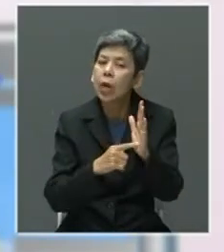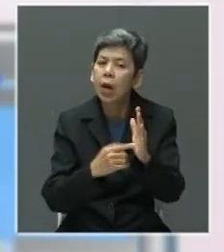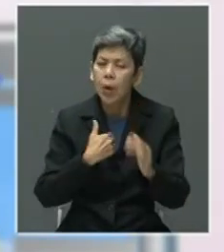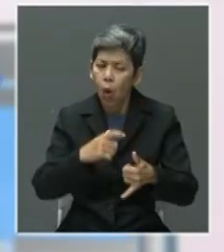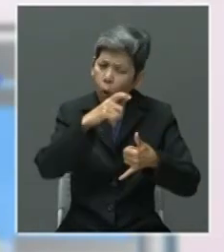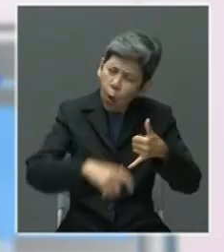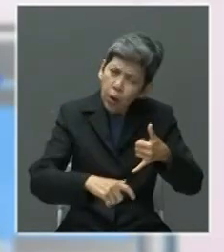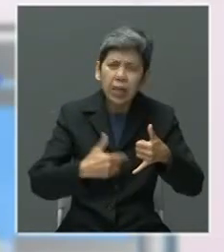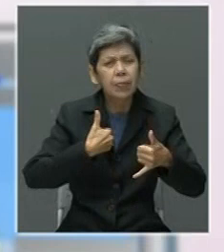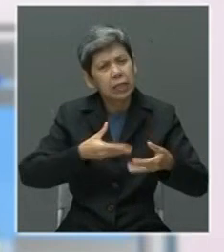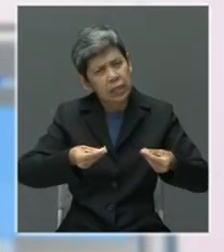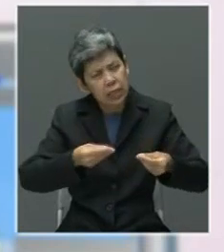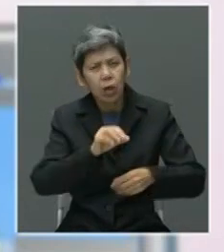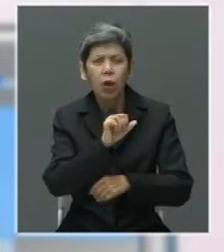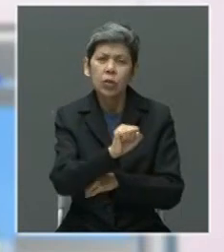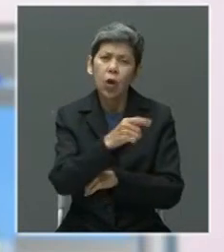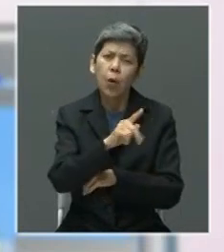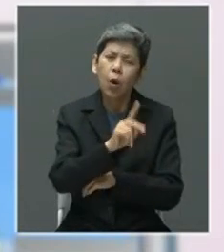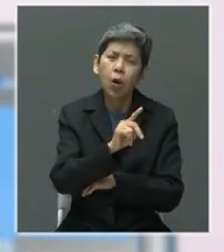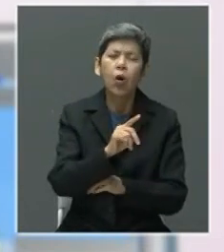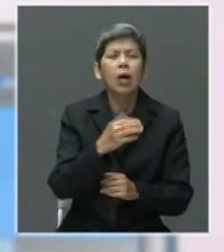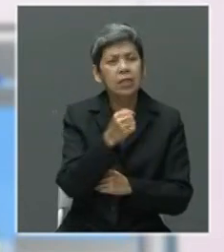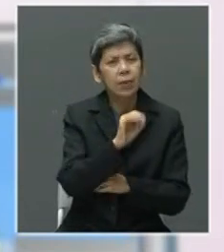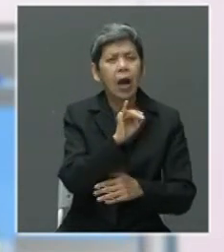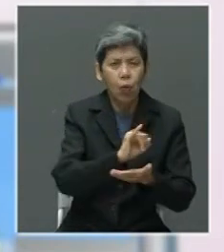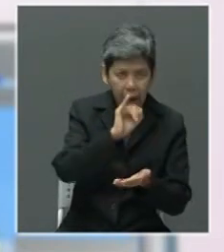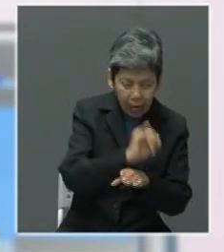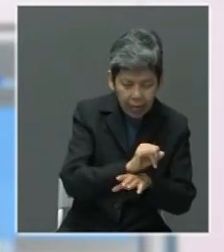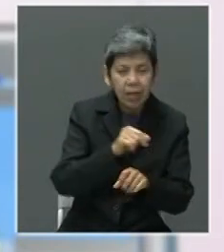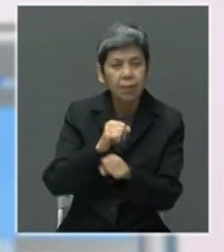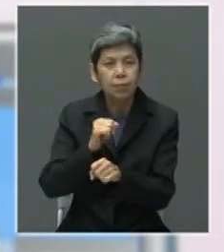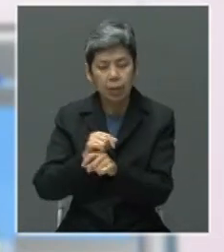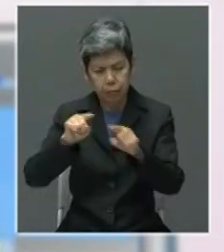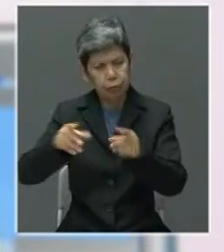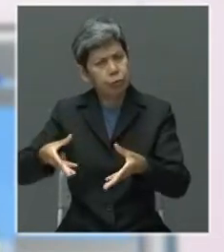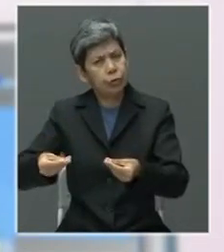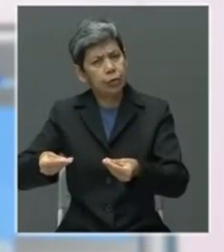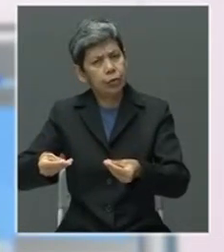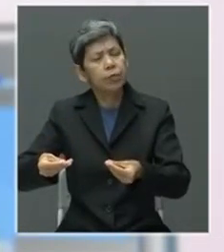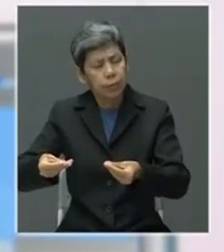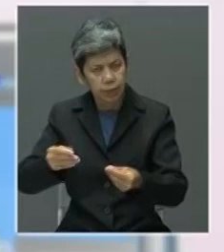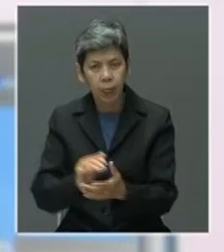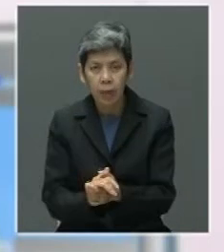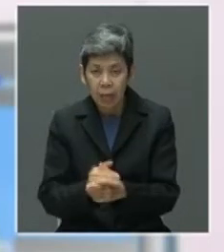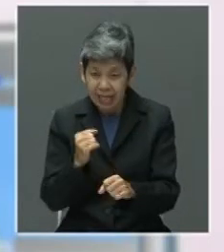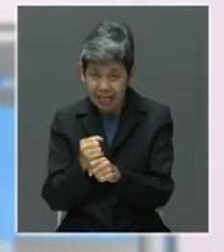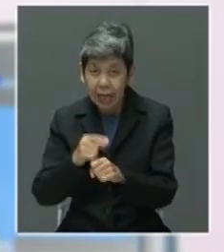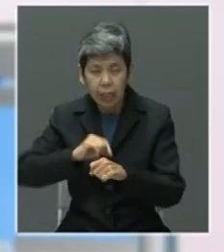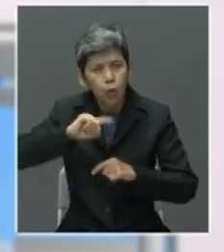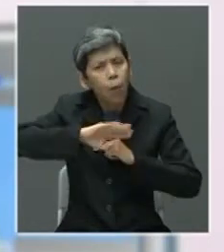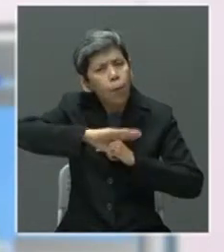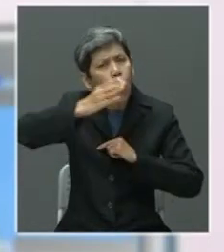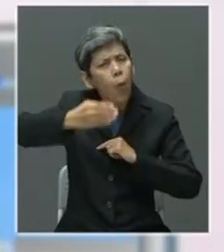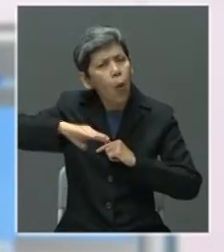นี่ยนะครับครอบครองที่สปป69ไร่แต่ไปขอออกโฉนดที่ดินนะครับขึ้นไปบนเขาเลยครับน